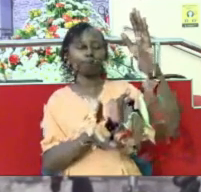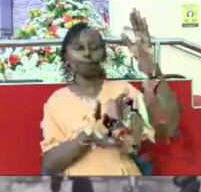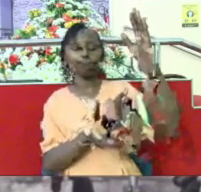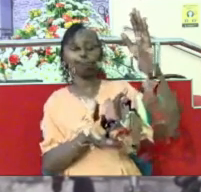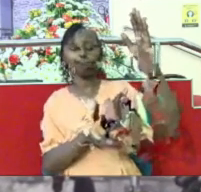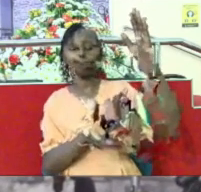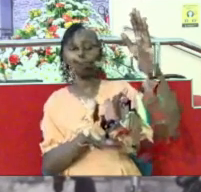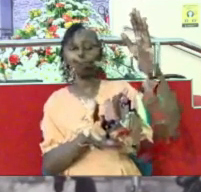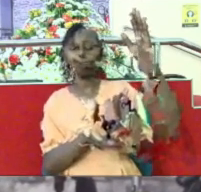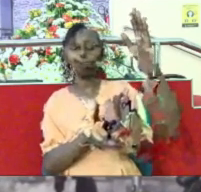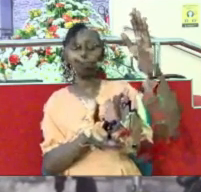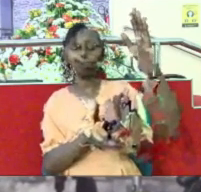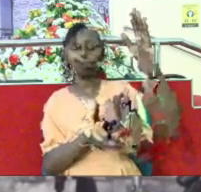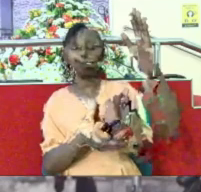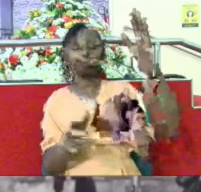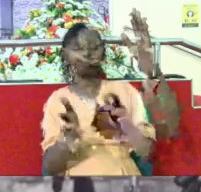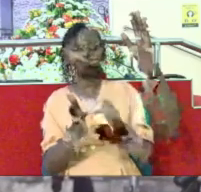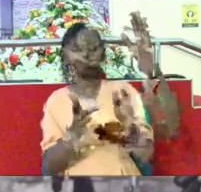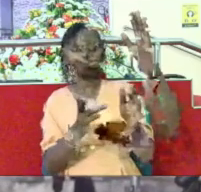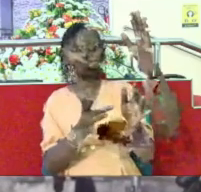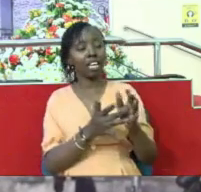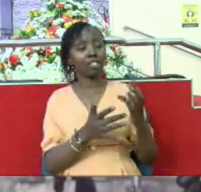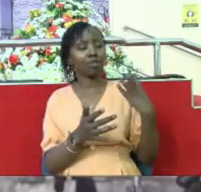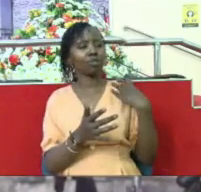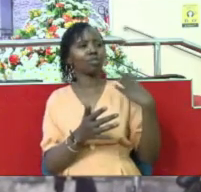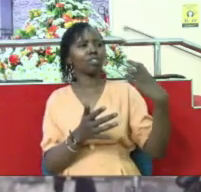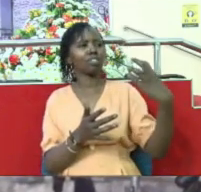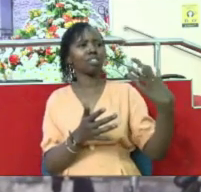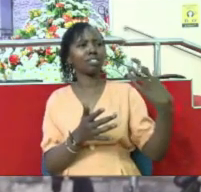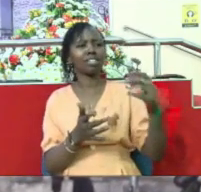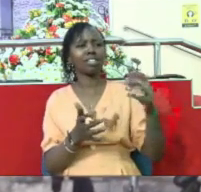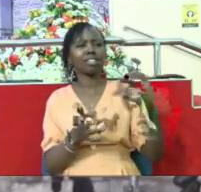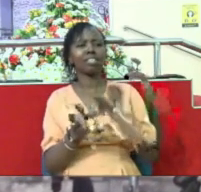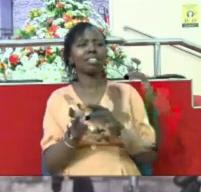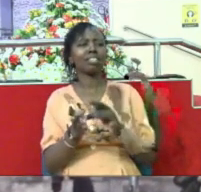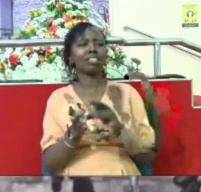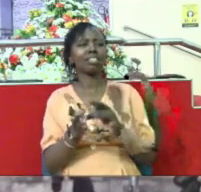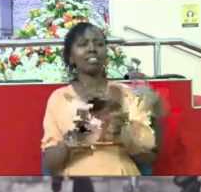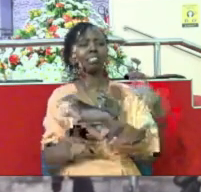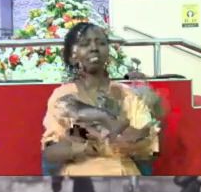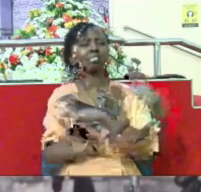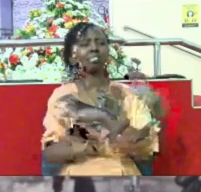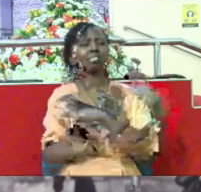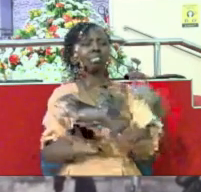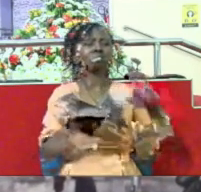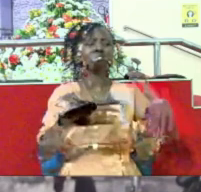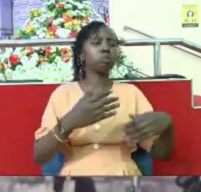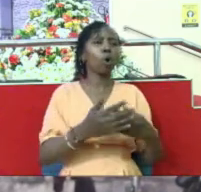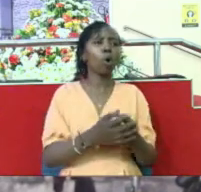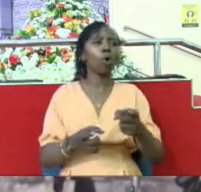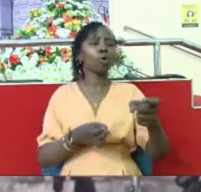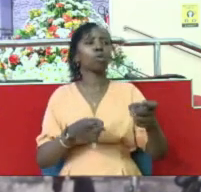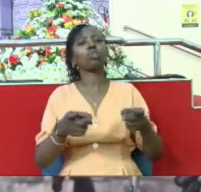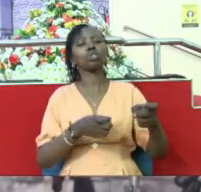kuweza kuangalia. He was rich. Kwa tajiri. He had all power. Alikuwa na nguvu. He had all authority. Alikuwa na uwezo wote. But